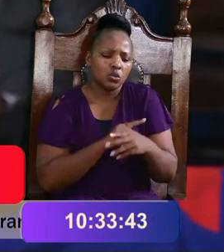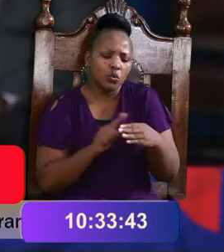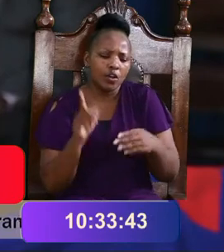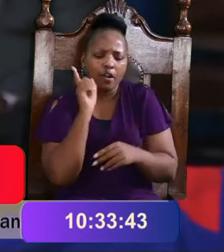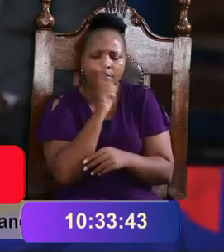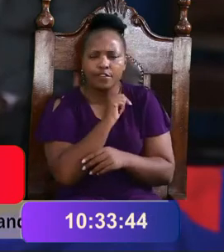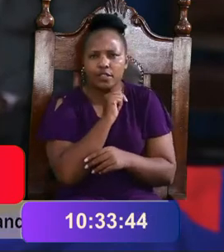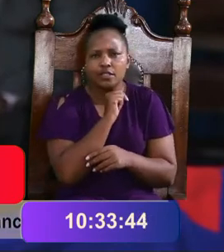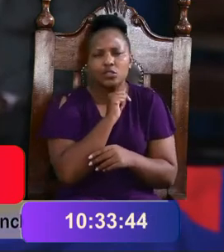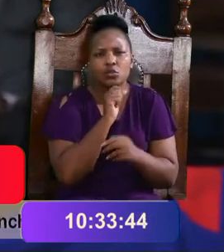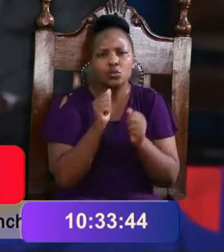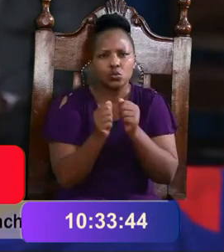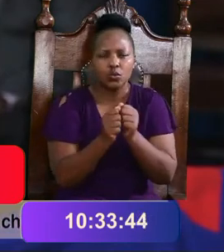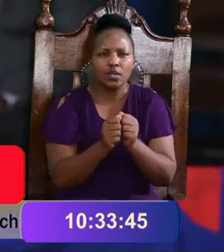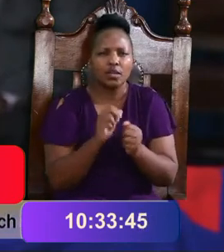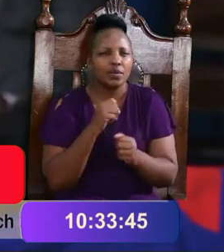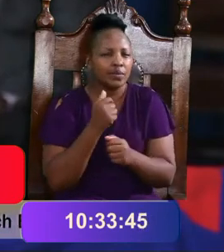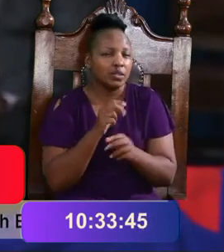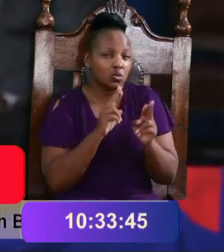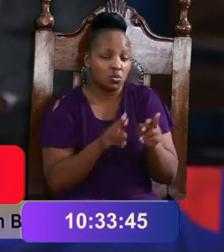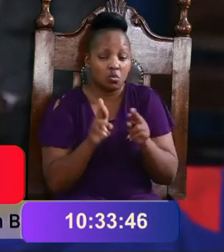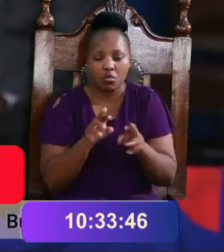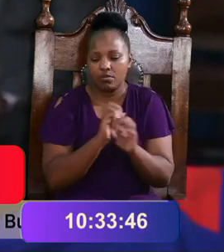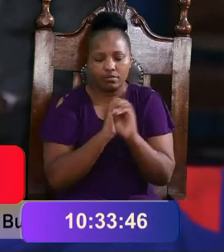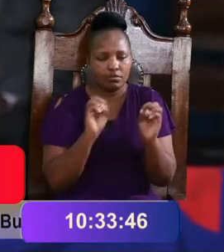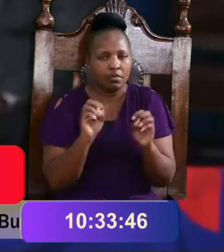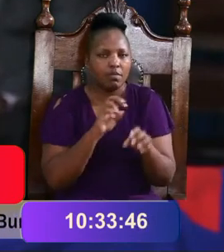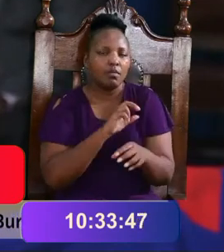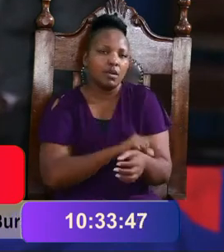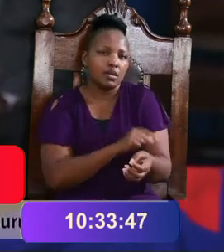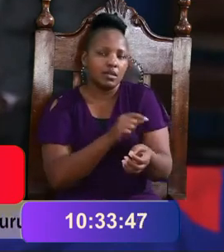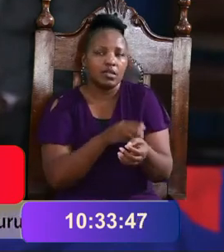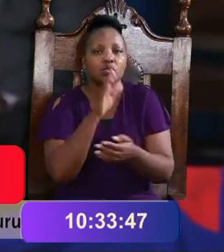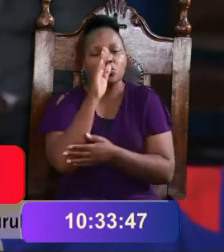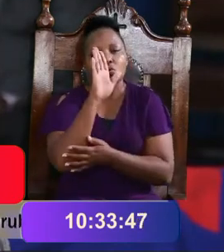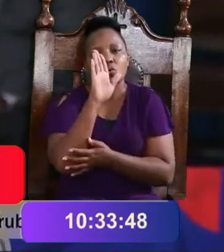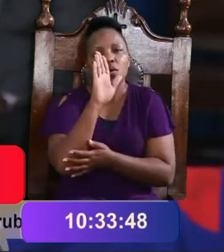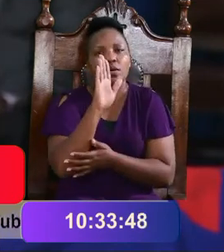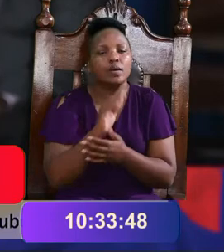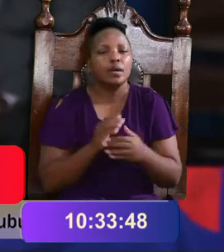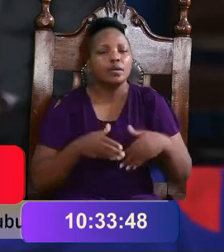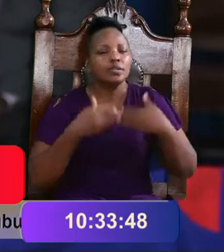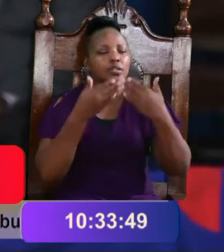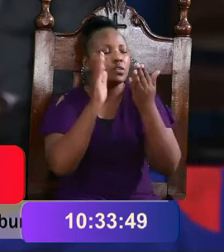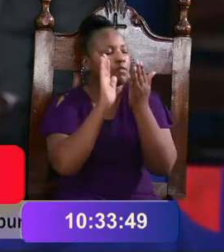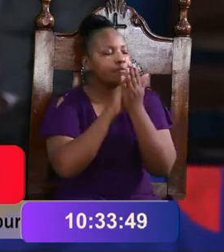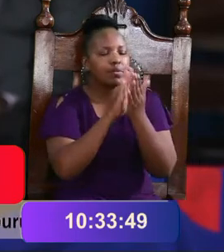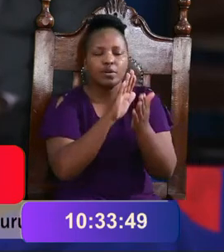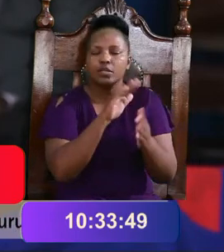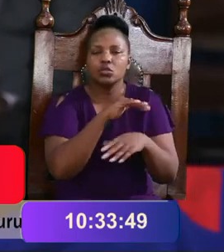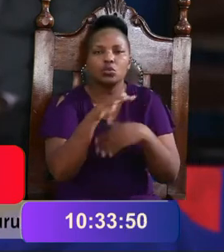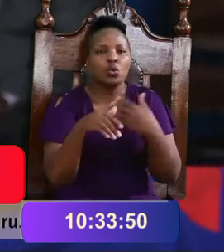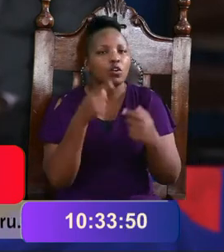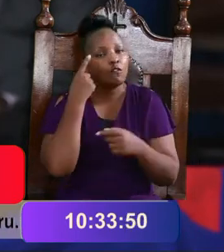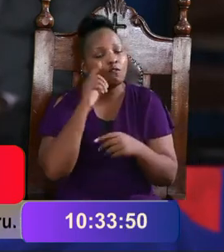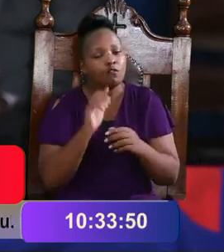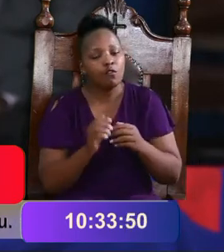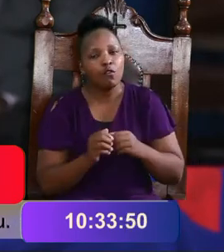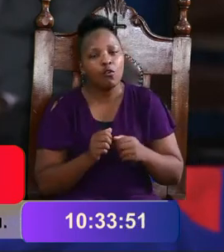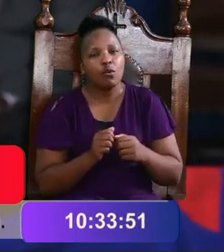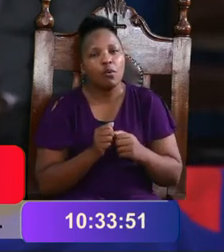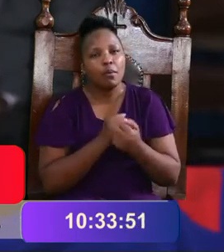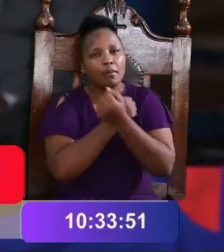umekuwa nasi mfalme. Si kawaida, ni kwa neema zako tu mfalme wa ajabu. Pokea sifa, pokea utukufu, kwa maana umetulinda